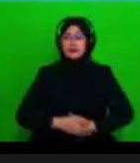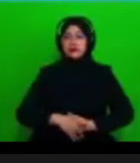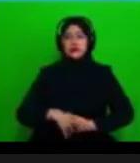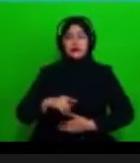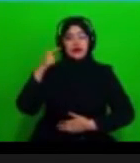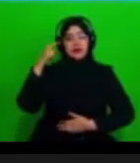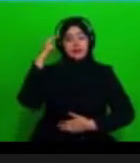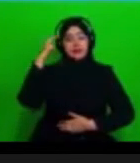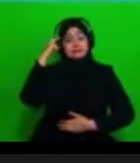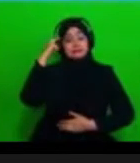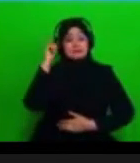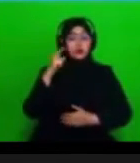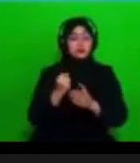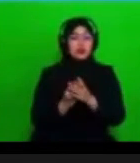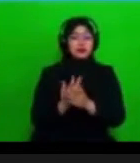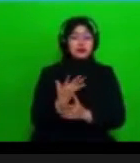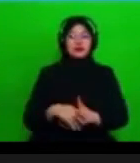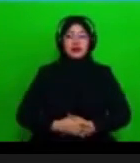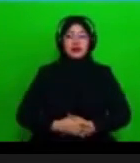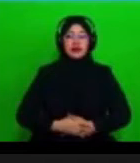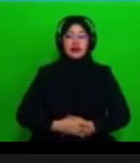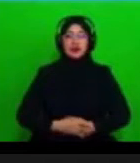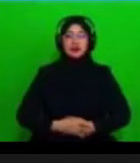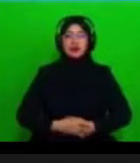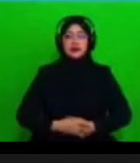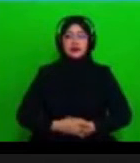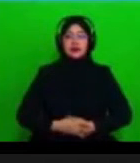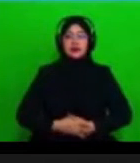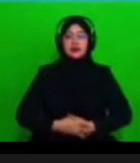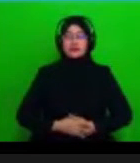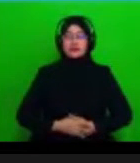Kemudian untuk pola pikir kembang ini juga menjadi catatan.